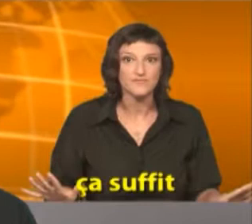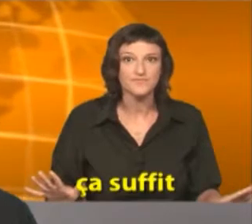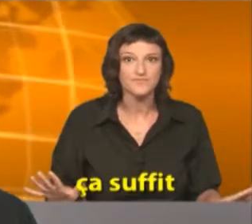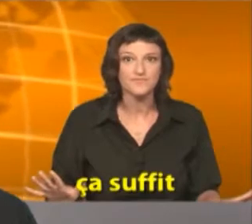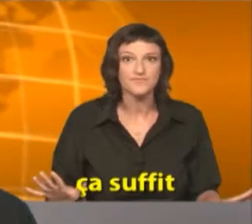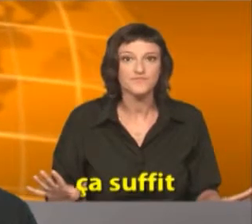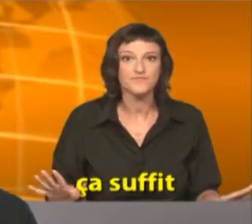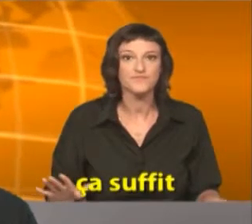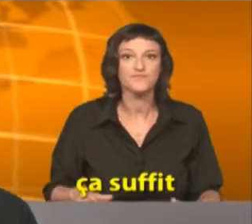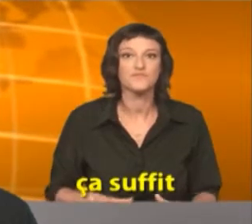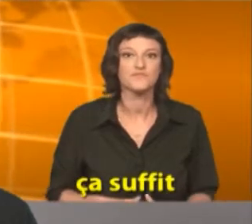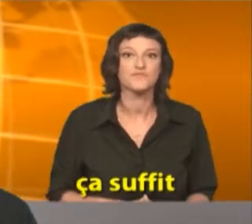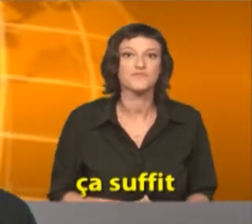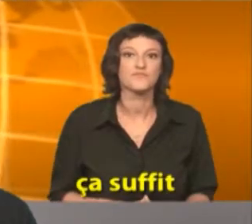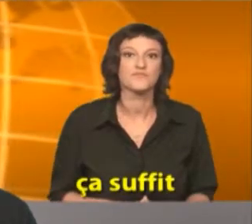suffit.